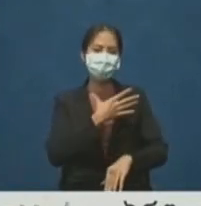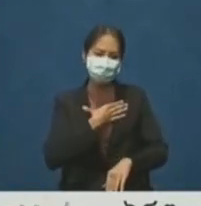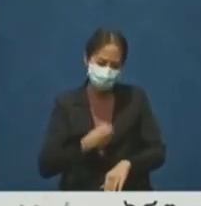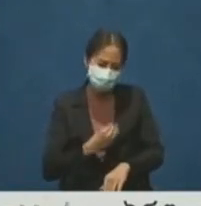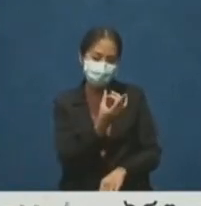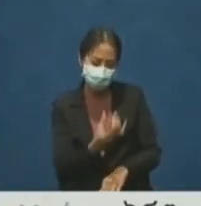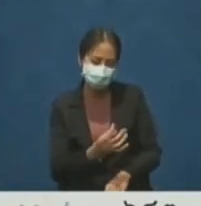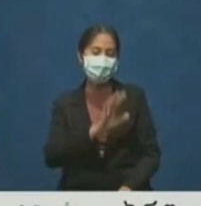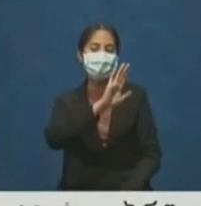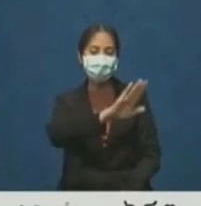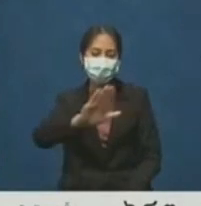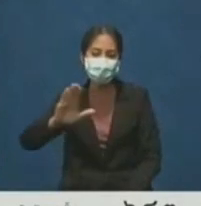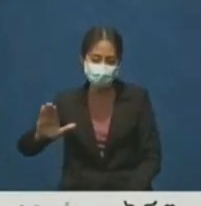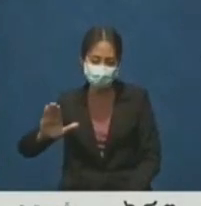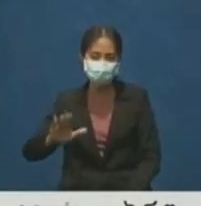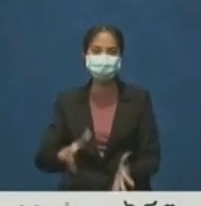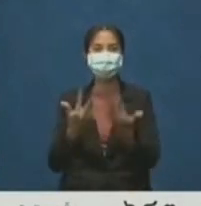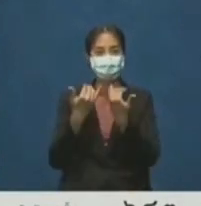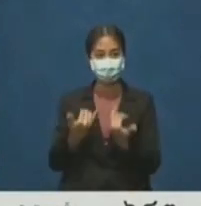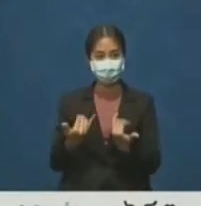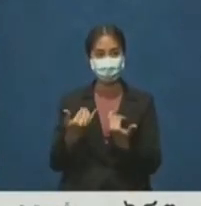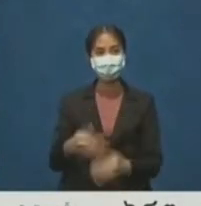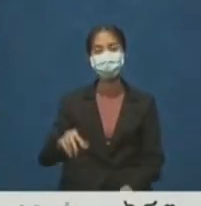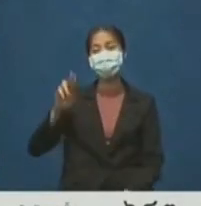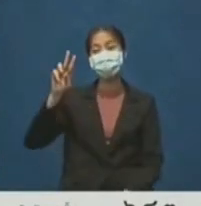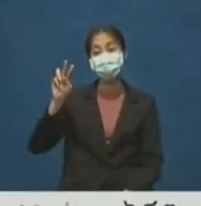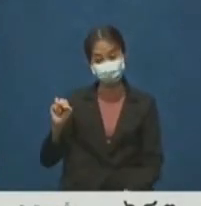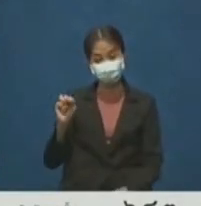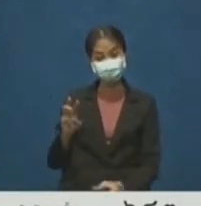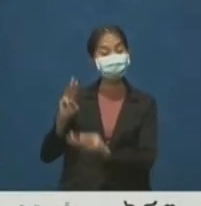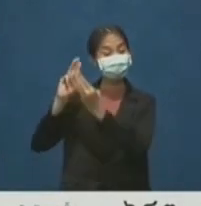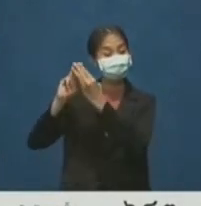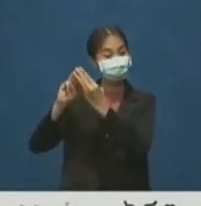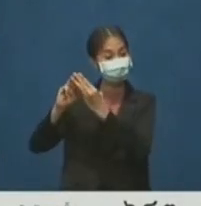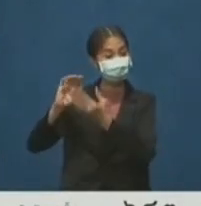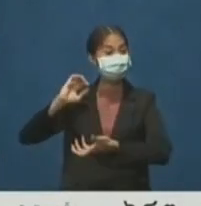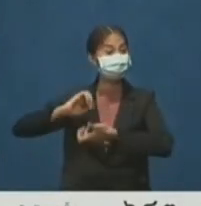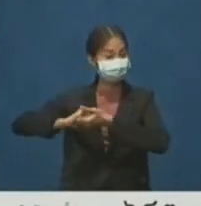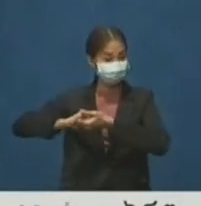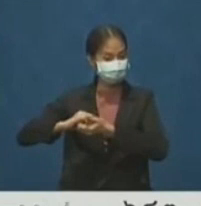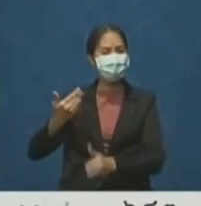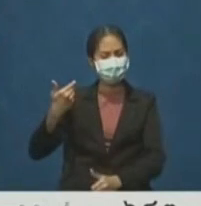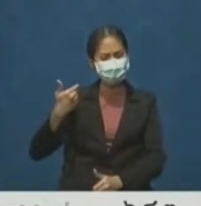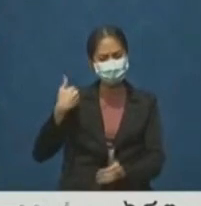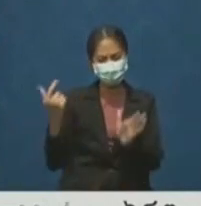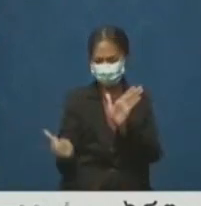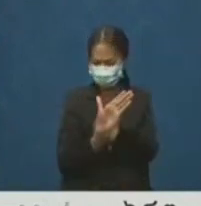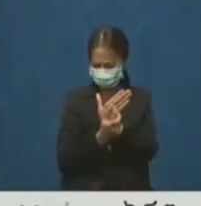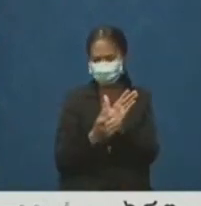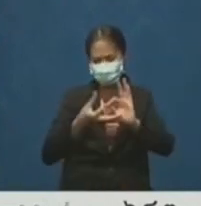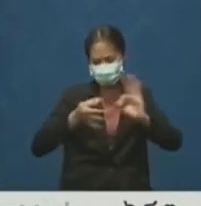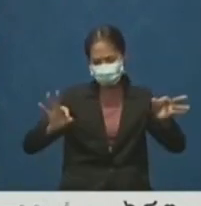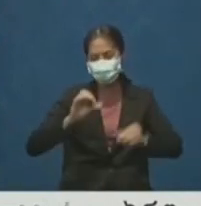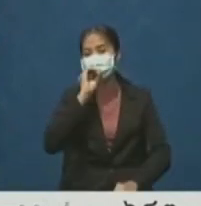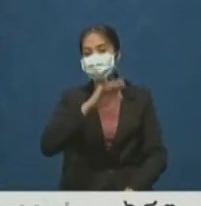านที่เคารพครับในสนธิสัญญาสหประชาชาติที่เราเข้าเป็นภาคีอยู่เนี่ยเราก็จะระบุไว้ชัดเจน